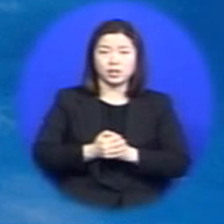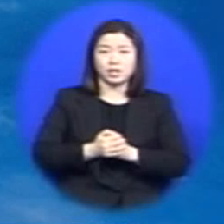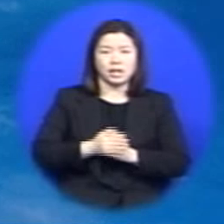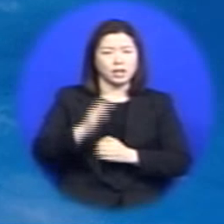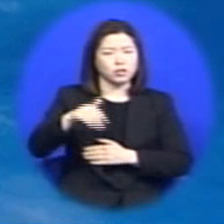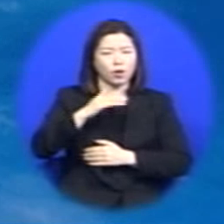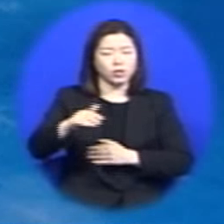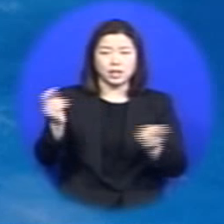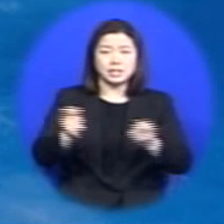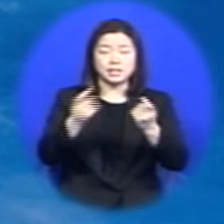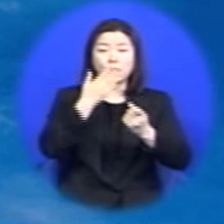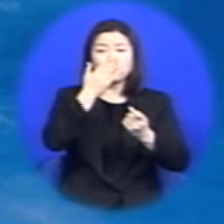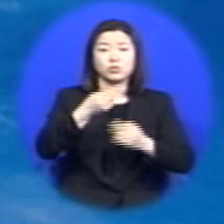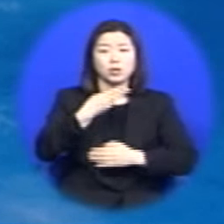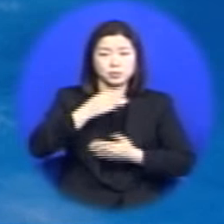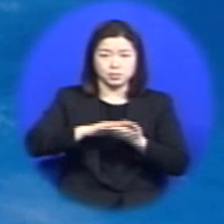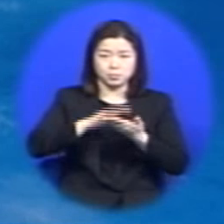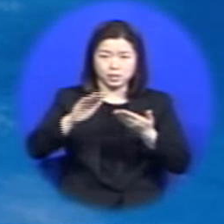절대 싸울 수 없어요.